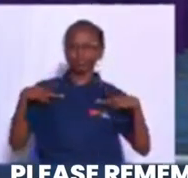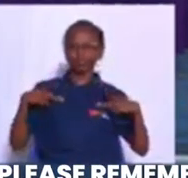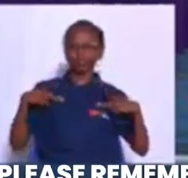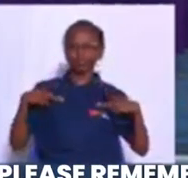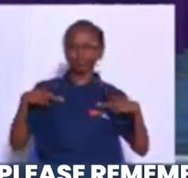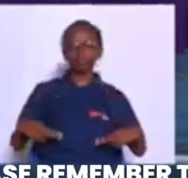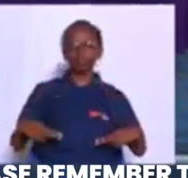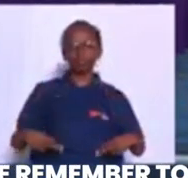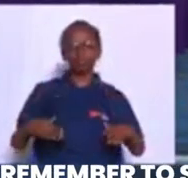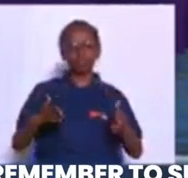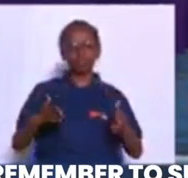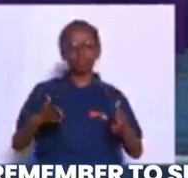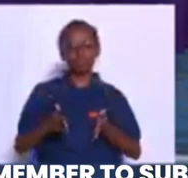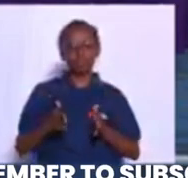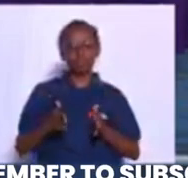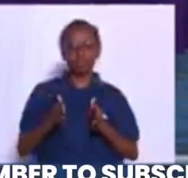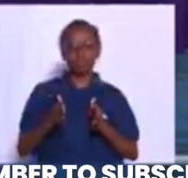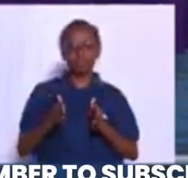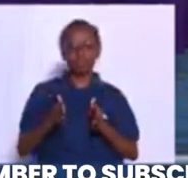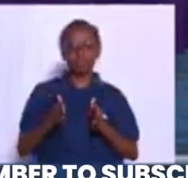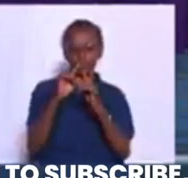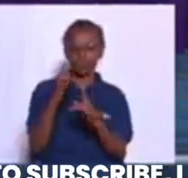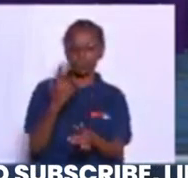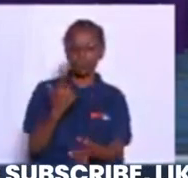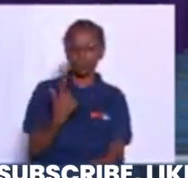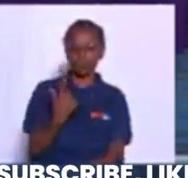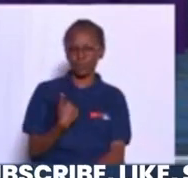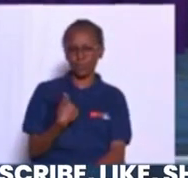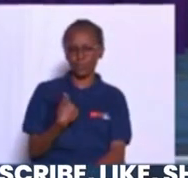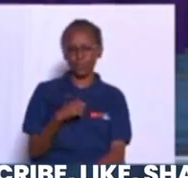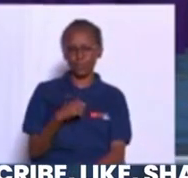mwanadamu akazaliwa kwetu.